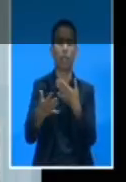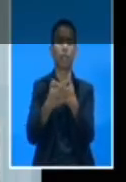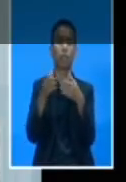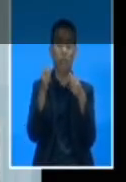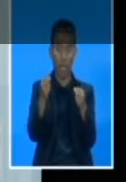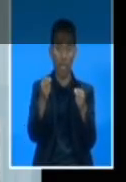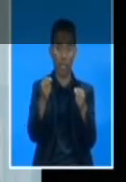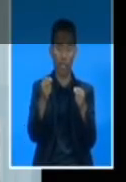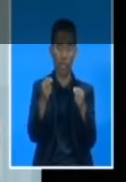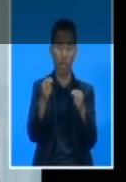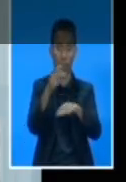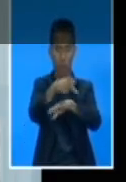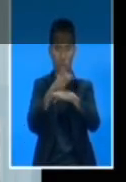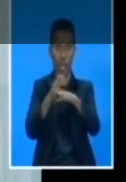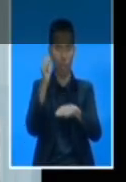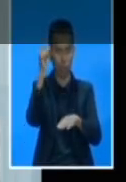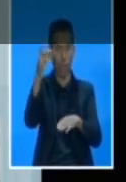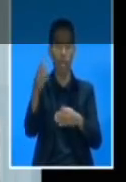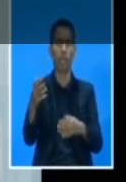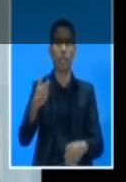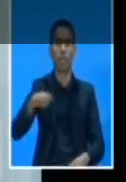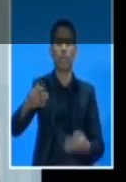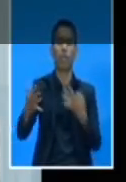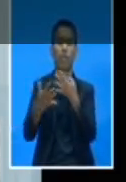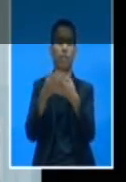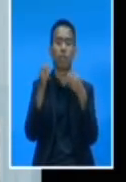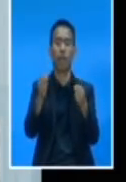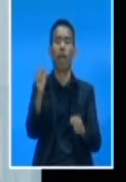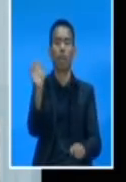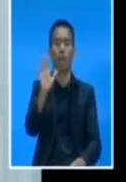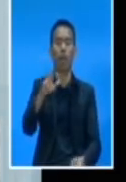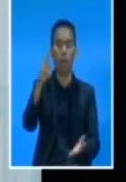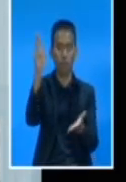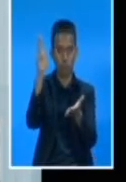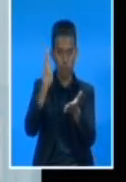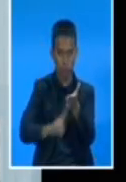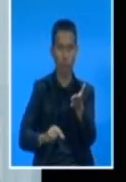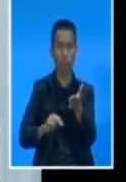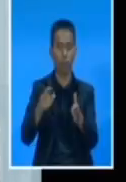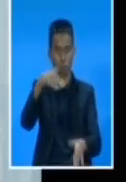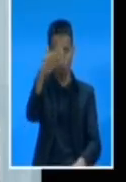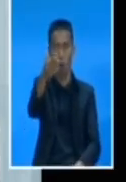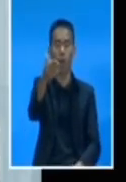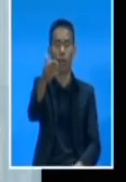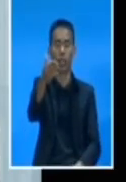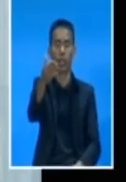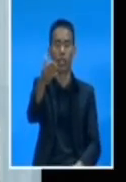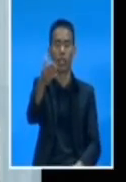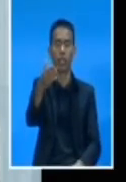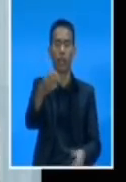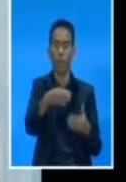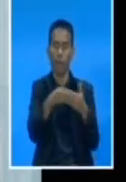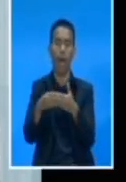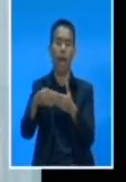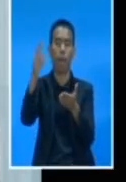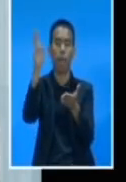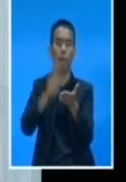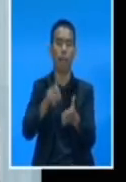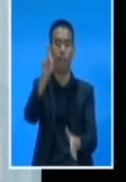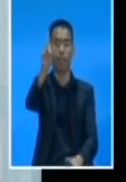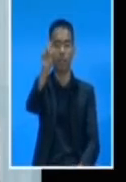นะครับศาลไม่ขังแล้วศาลบอกเอาไปแค่ปรับลงโทษปรับพอจะเอาไปปรับสมมติว่าปรับแ